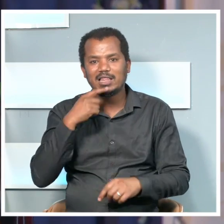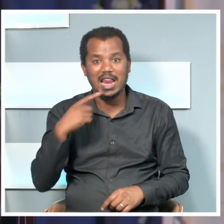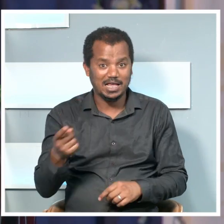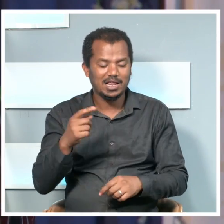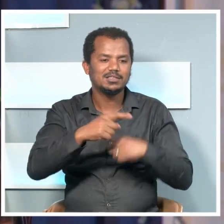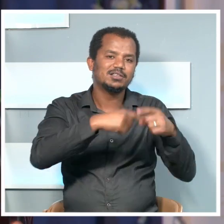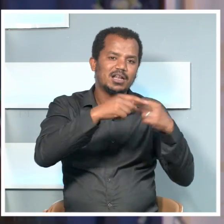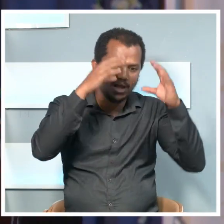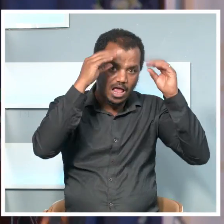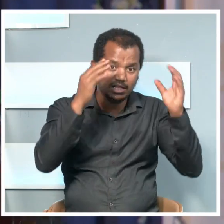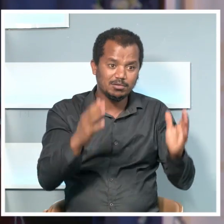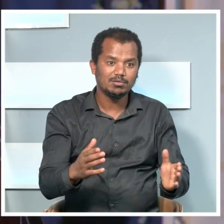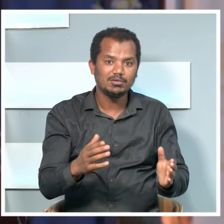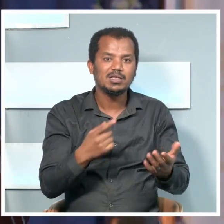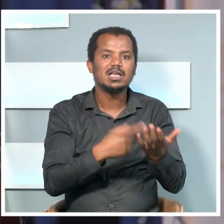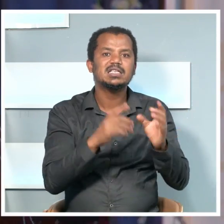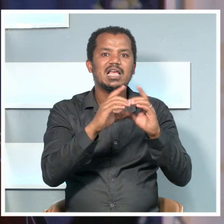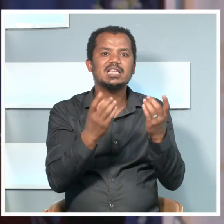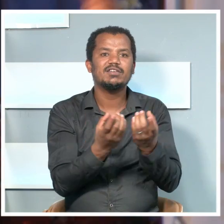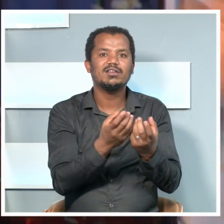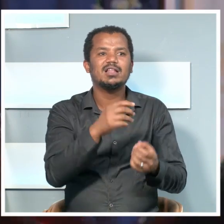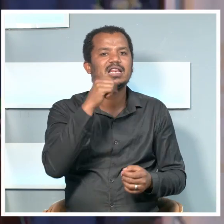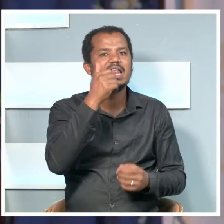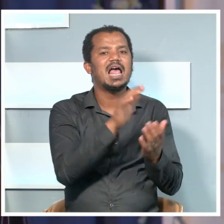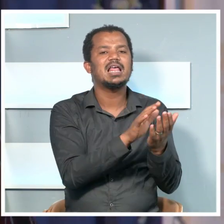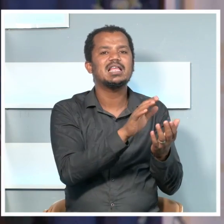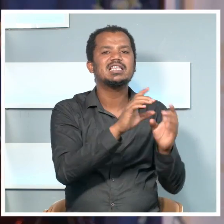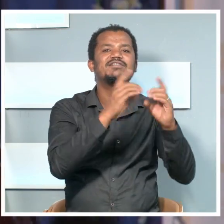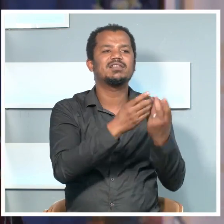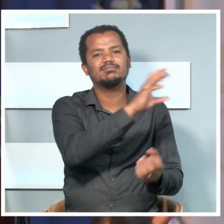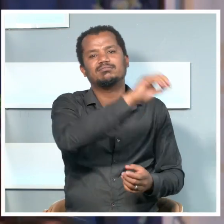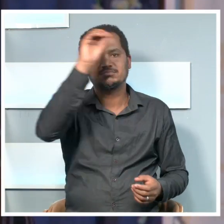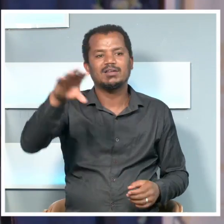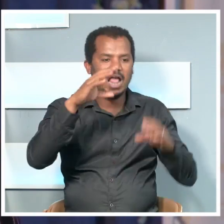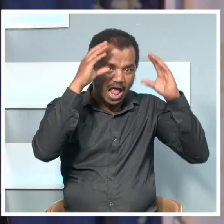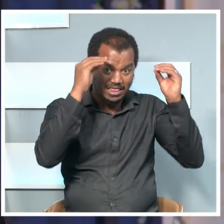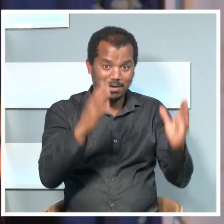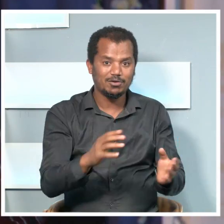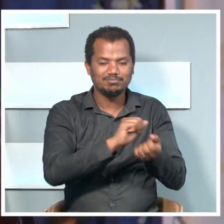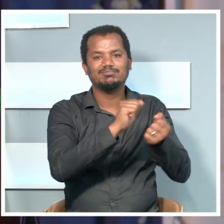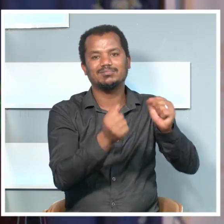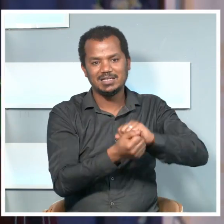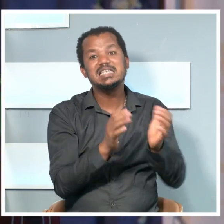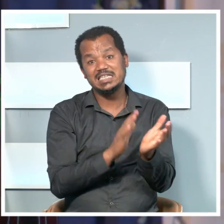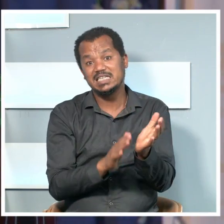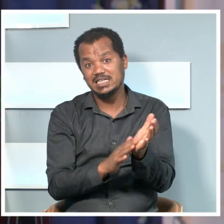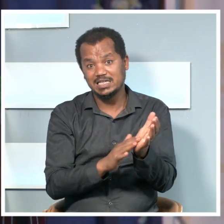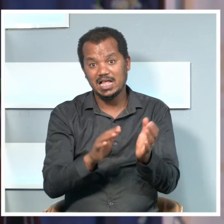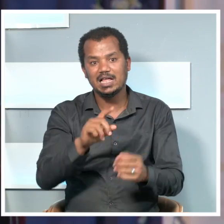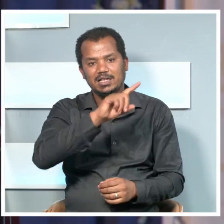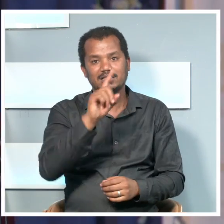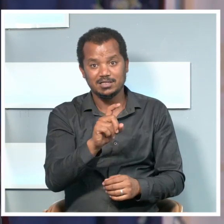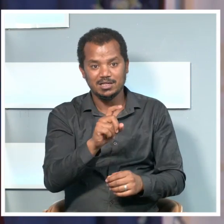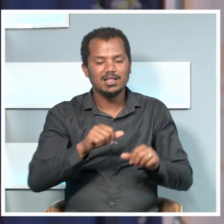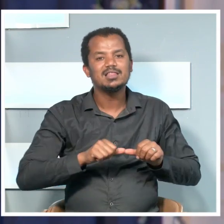سنيد من مرتا كزكفل أنس أنس تاريخ كفل مدبا أستمريو مالتنا يكرتاس تيجك أنت